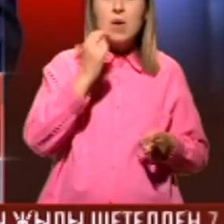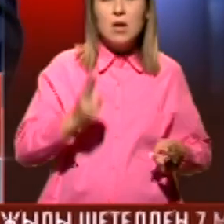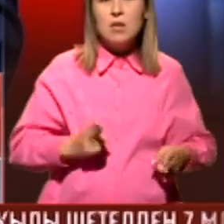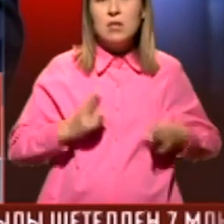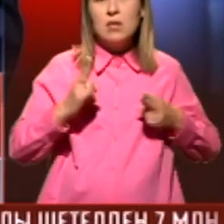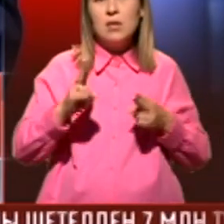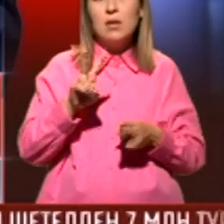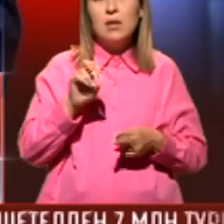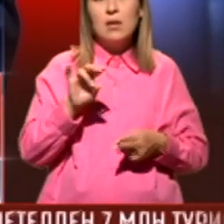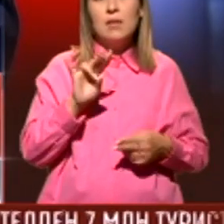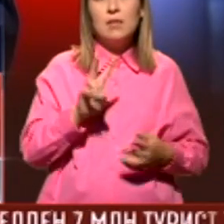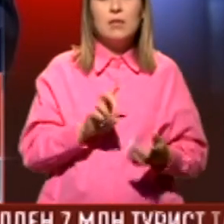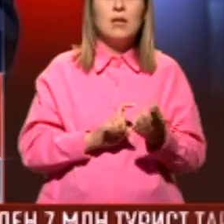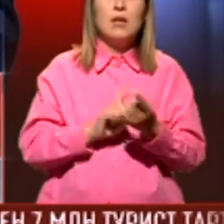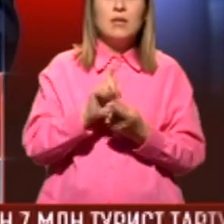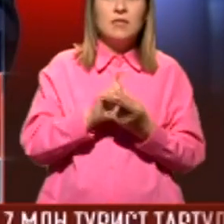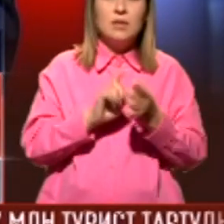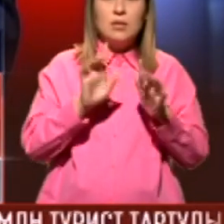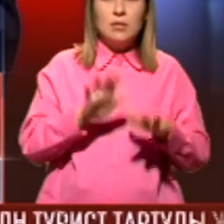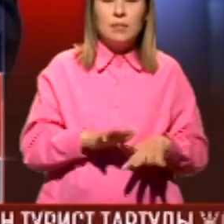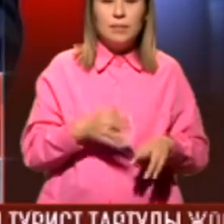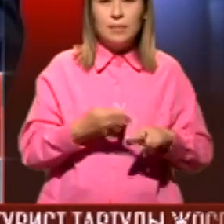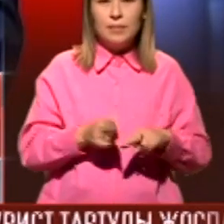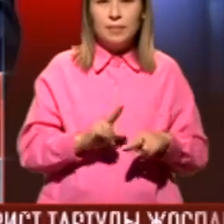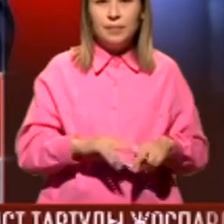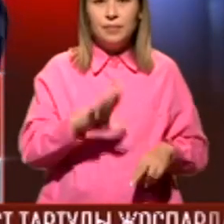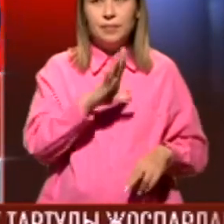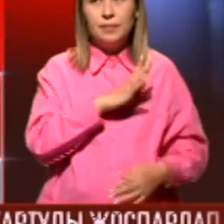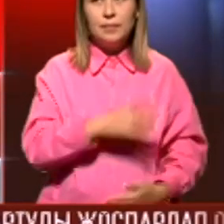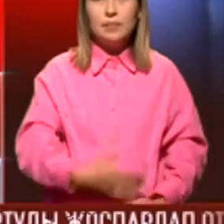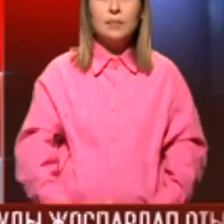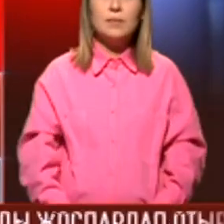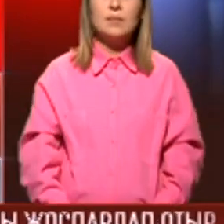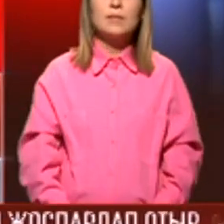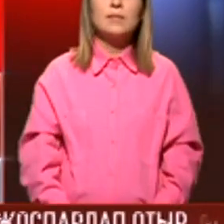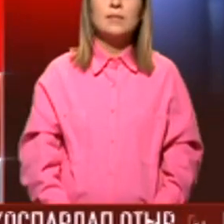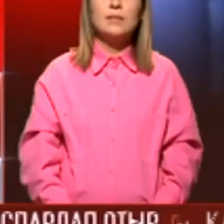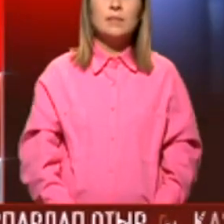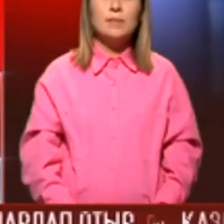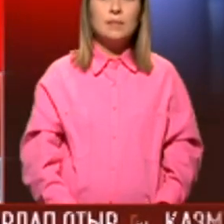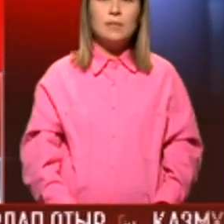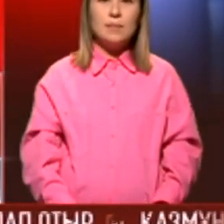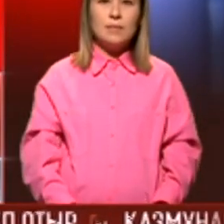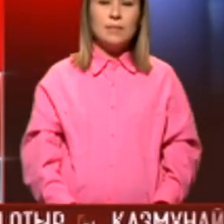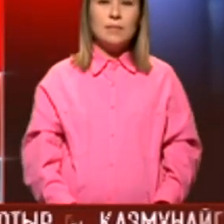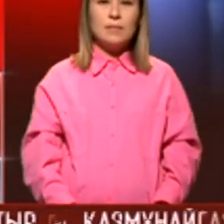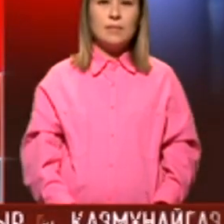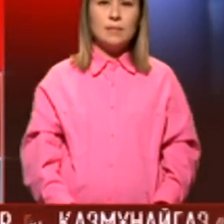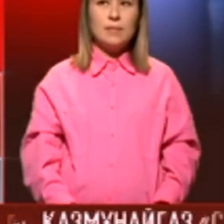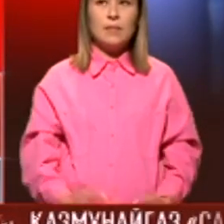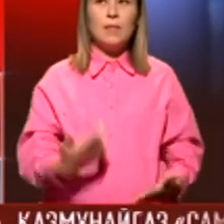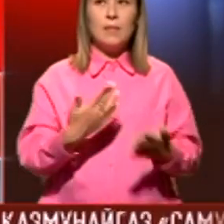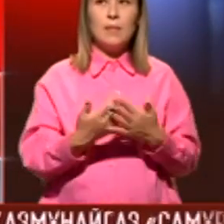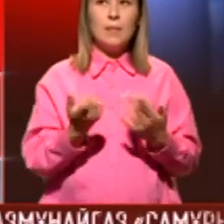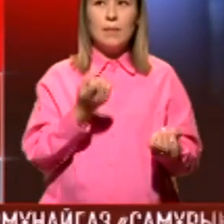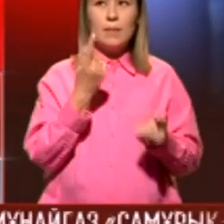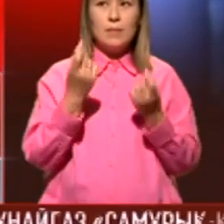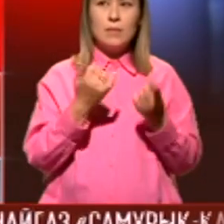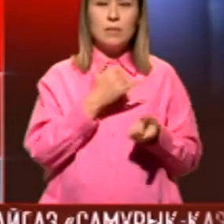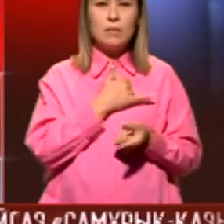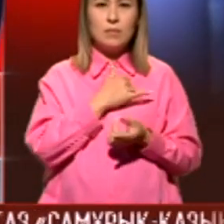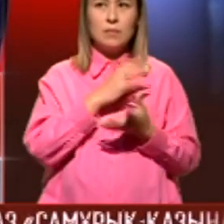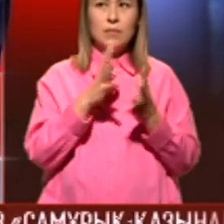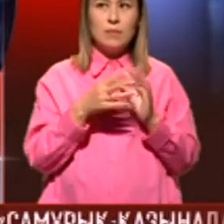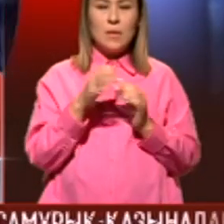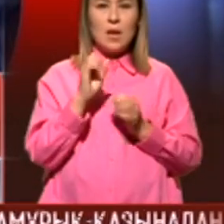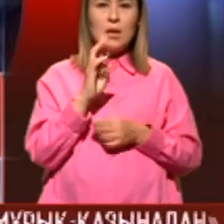айтыса отыра, жасаған үлкен дүниелер ғой. Жоқ, Айдос мырза, сіз босаңыз емес, онда анклавтар, эсклавтар қайдан шығып жатыр? Қайдан шығып жатыр? Бізде Құдайға шүкір